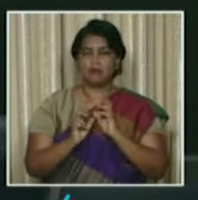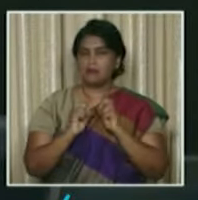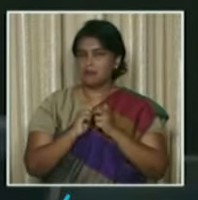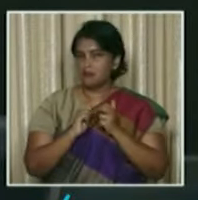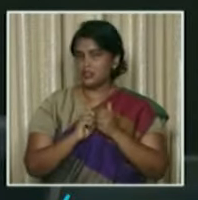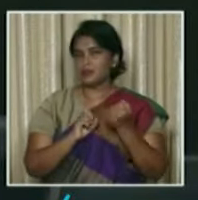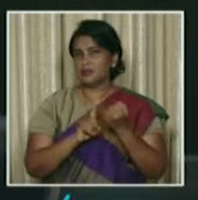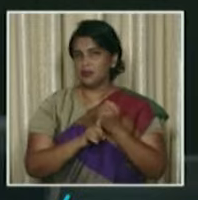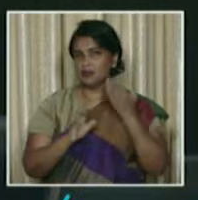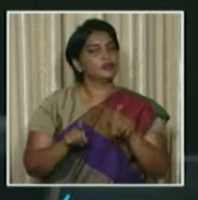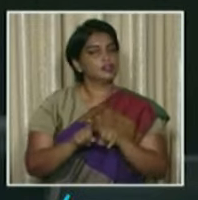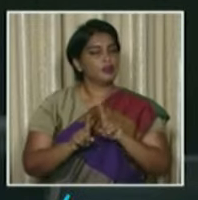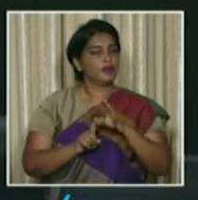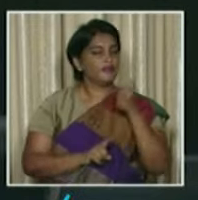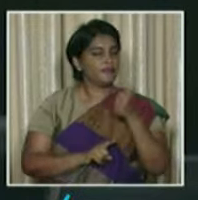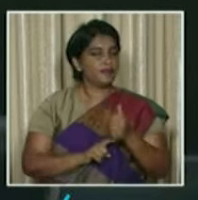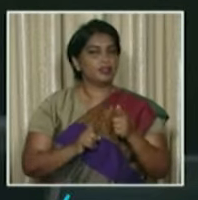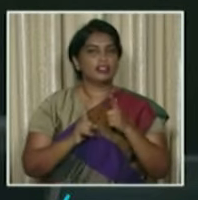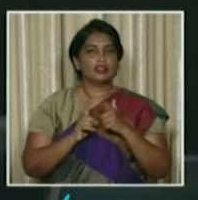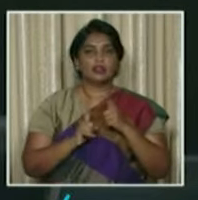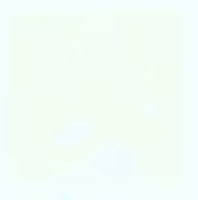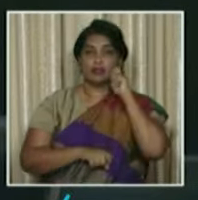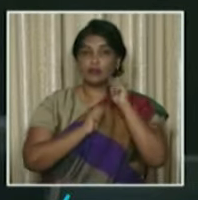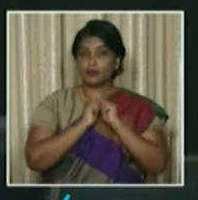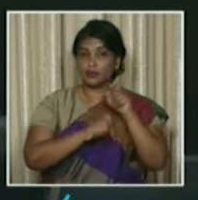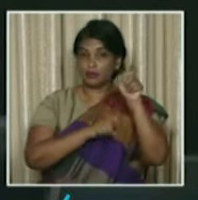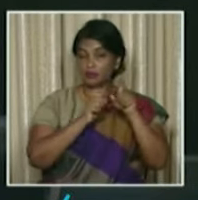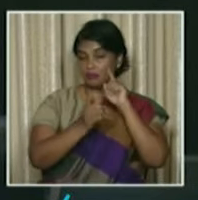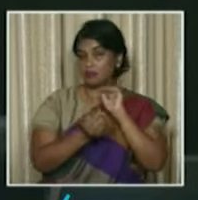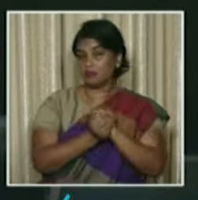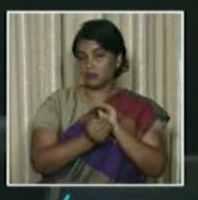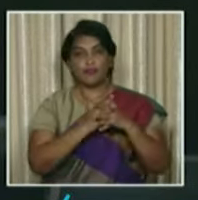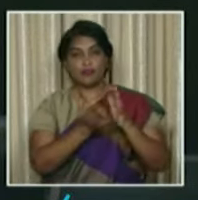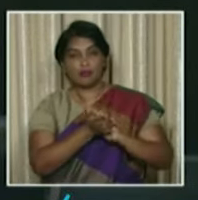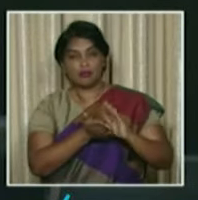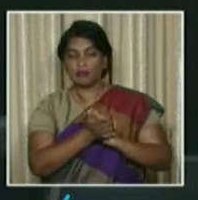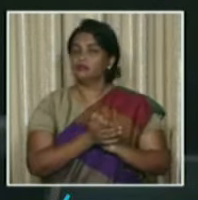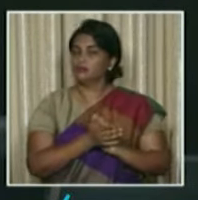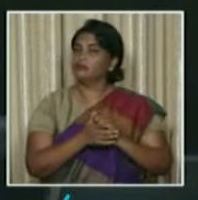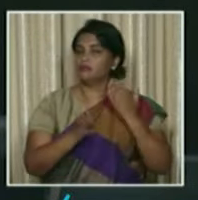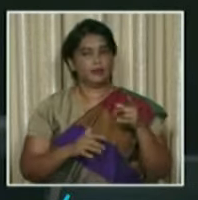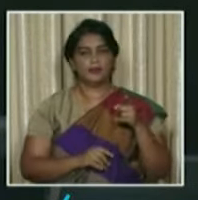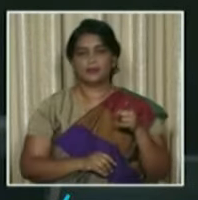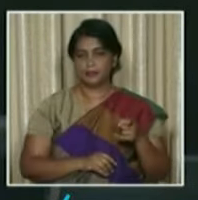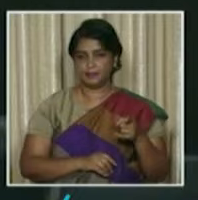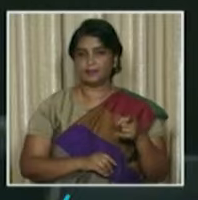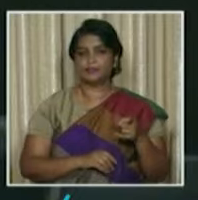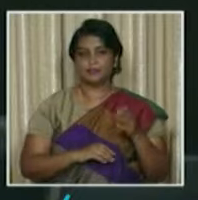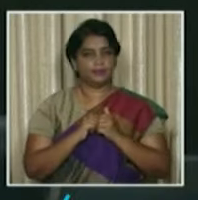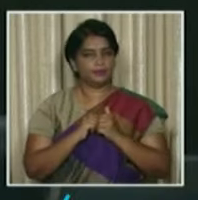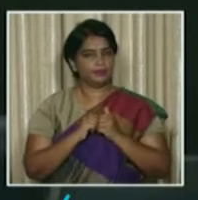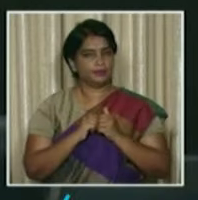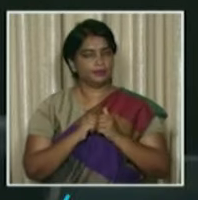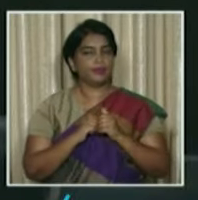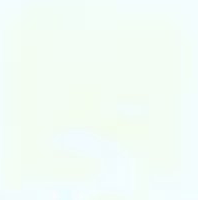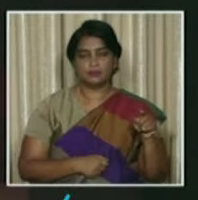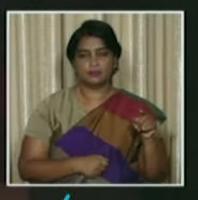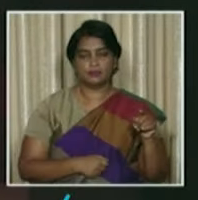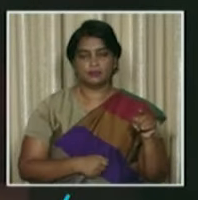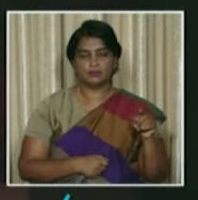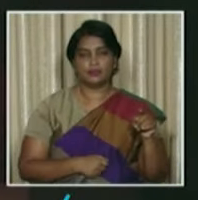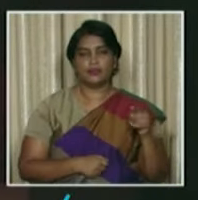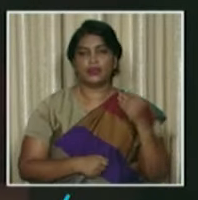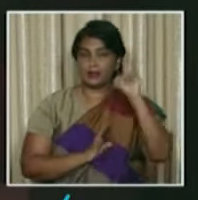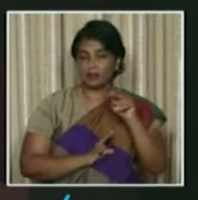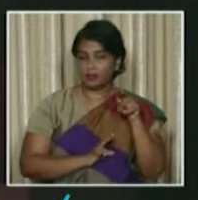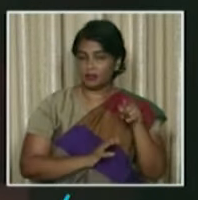පිළිබඳව දැඩි අවධානය යොමු කරනවා. සේවක ආරක්ෂාව සහ සේවක සුබසාධන පිළිබඳවත් ඉතාම ගැඹුරින් මේ කටයුතු කරන්න රජය සූදානම්.